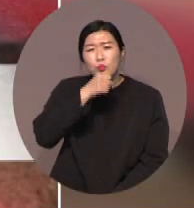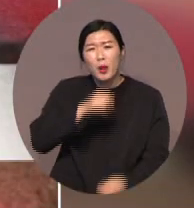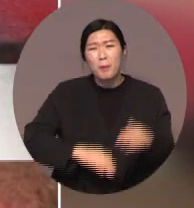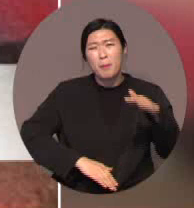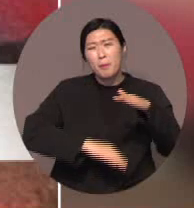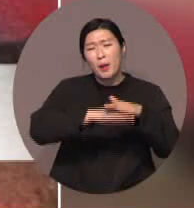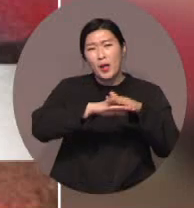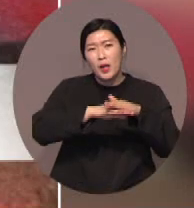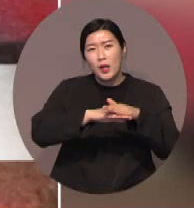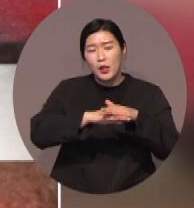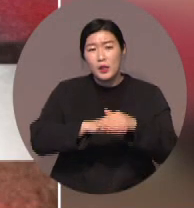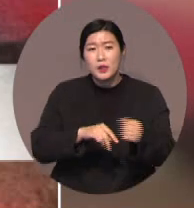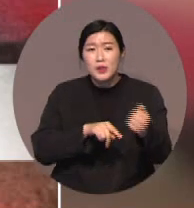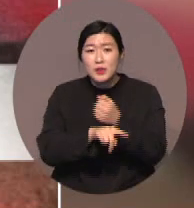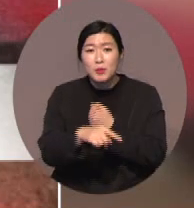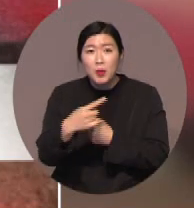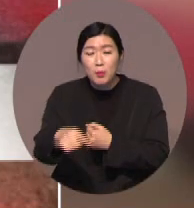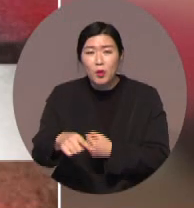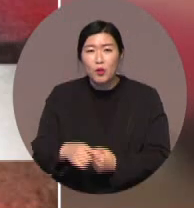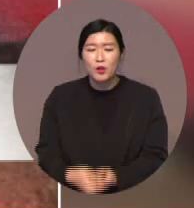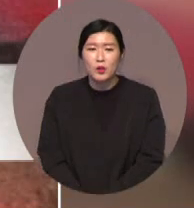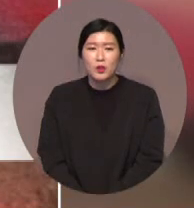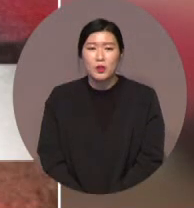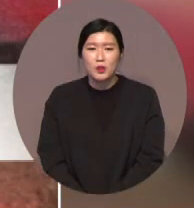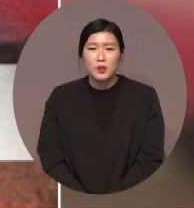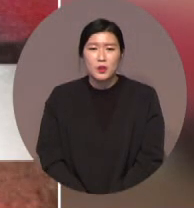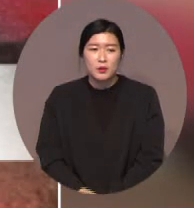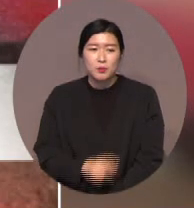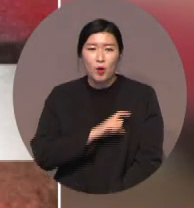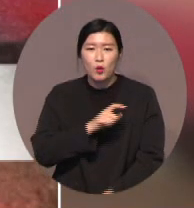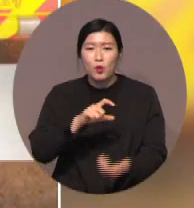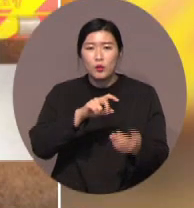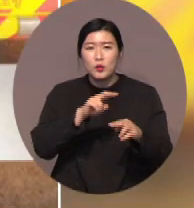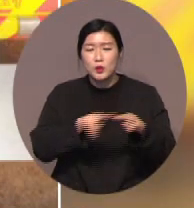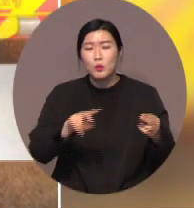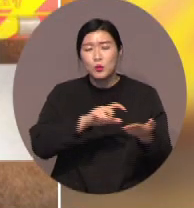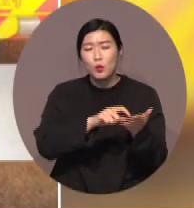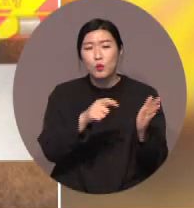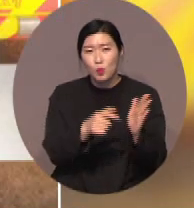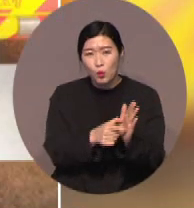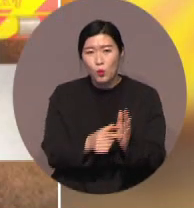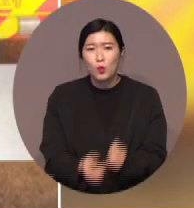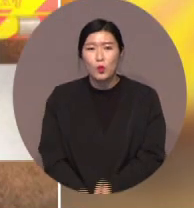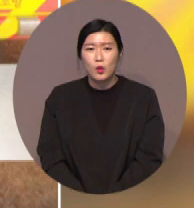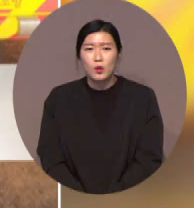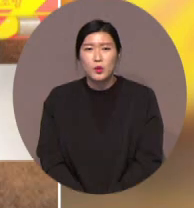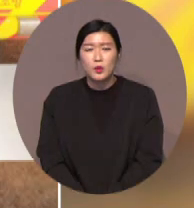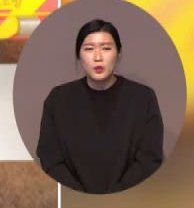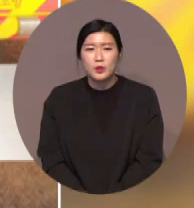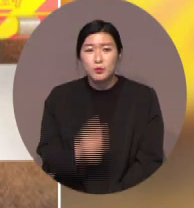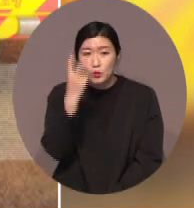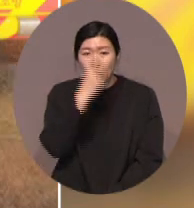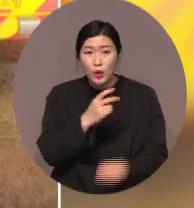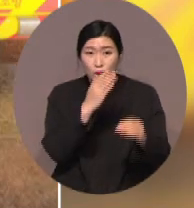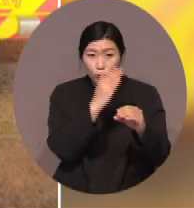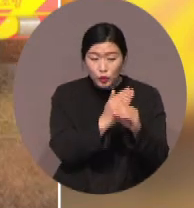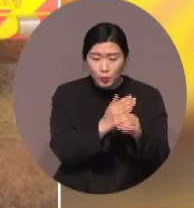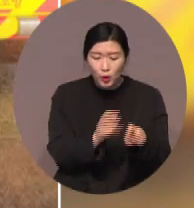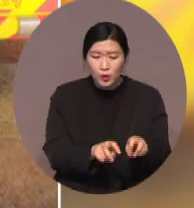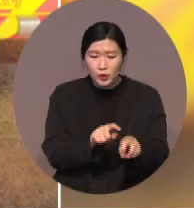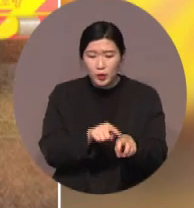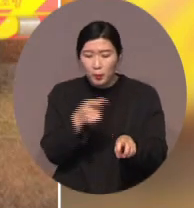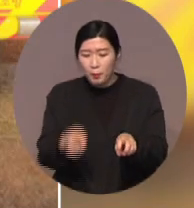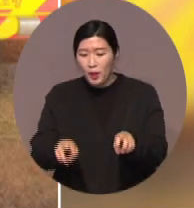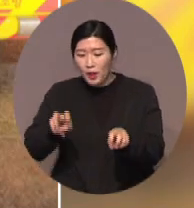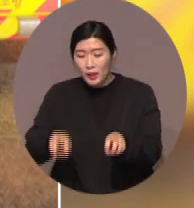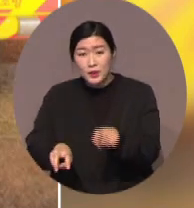농도 0.142%의 만취 상태로 차를 몰다 사고를 낸 것으로 보고 음주운전 혐의로 입건해 조사하는 한편